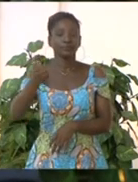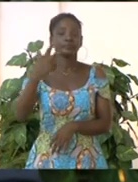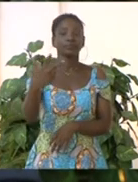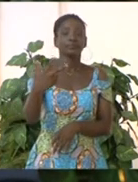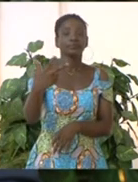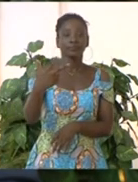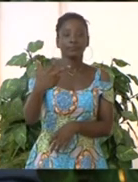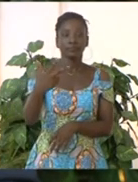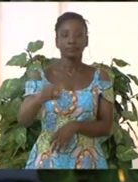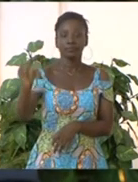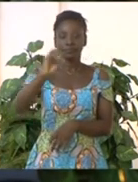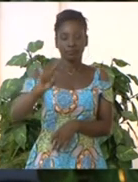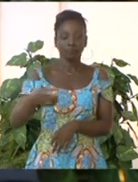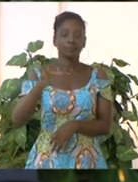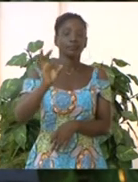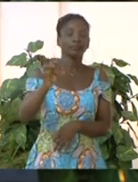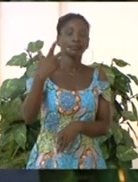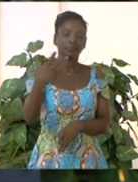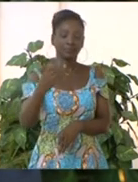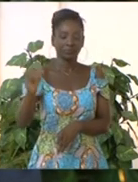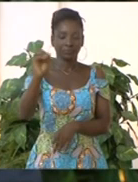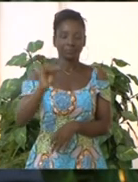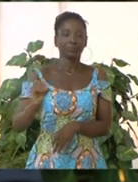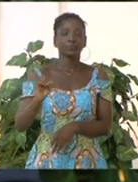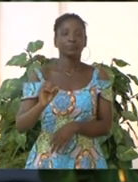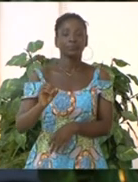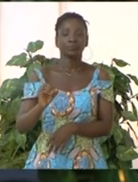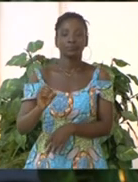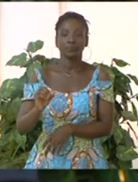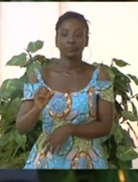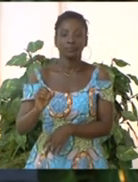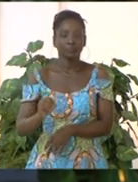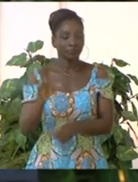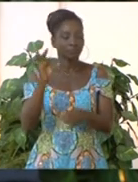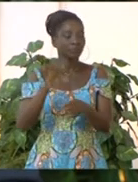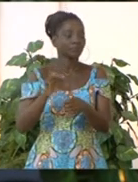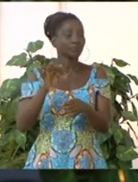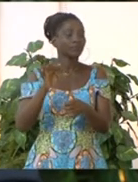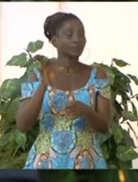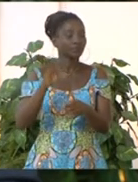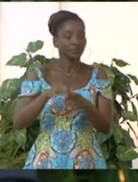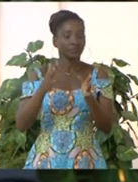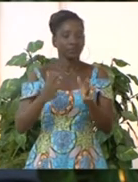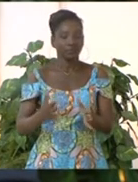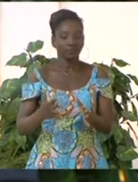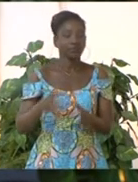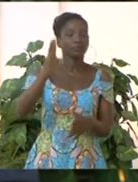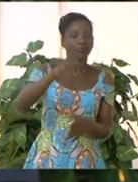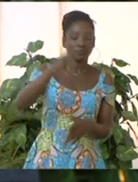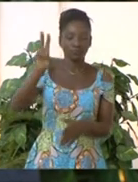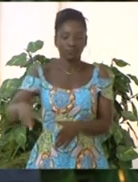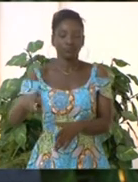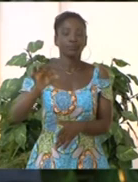soit 0,93 % suffrages exprimés veulent de 1914